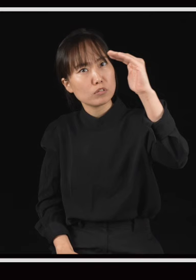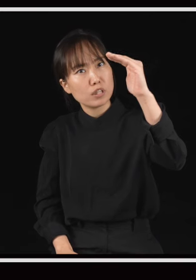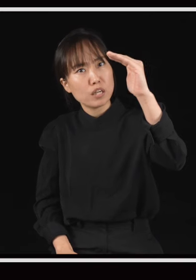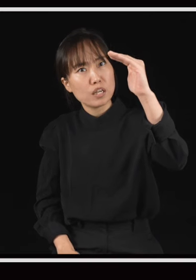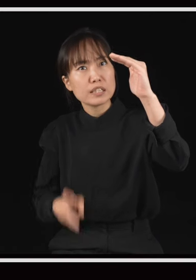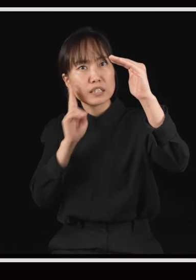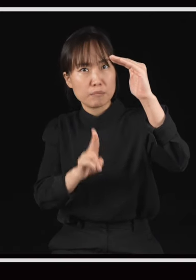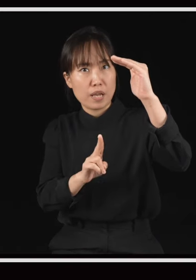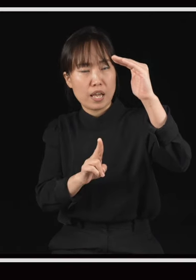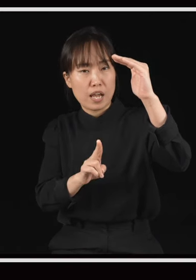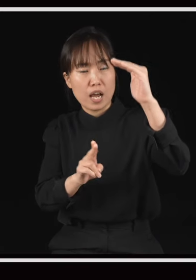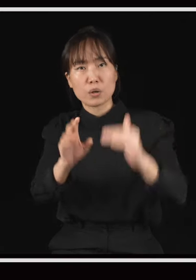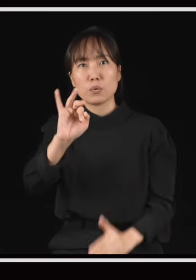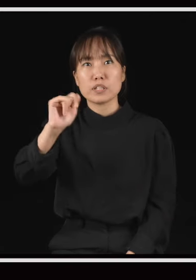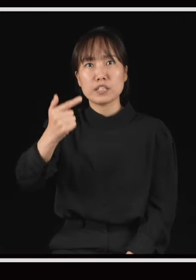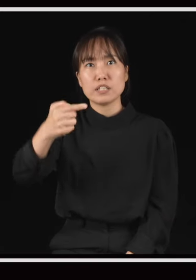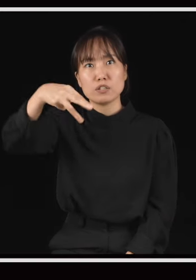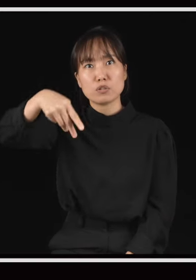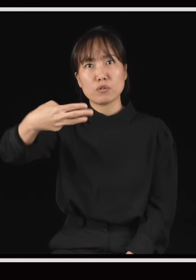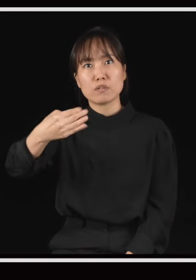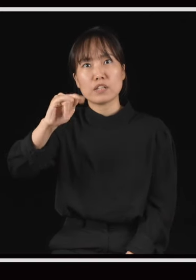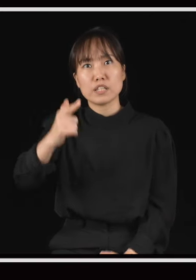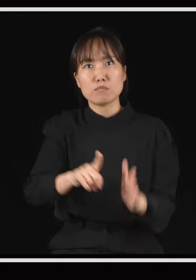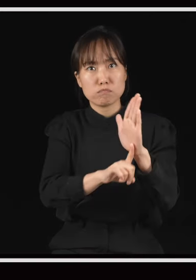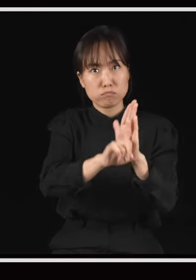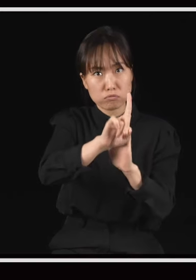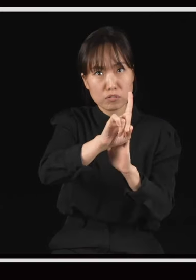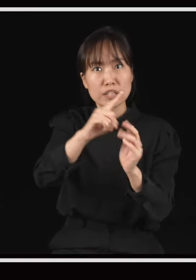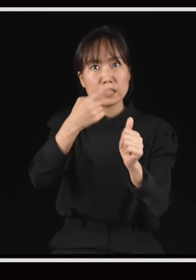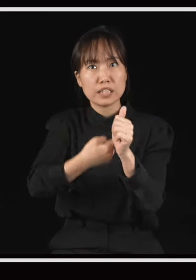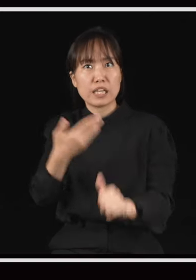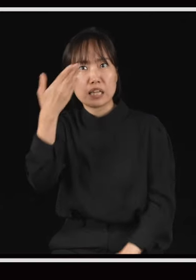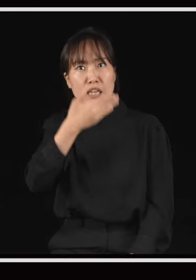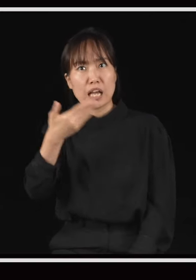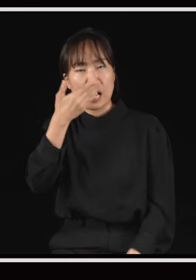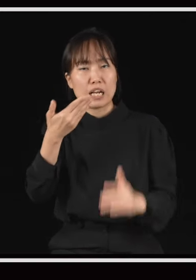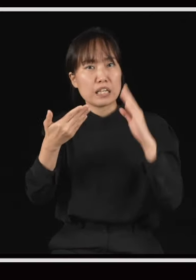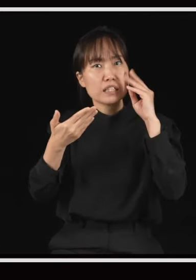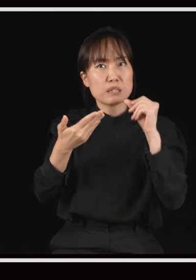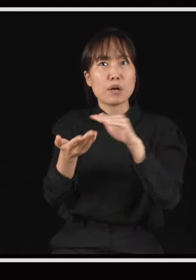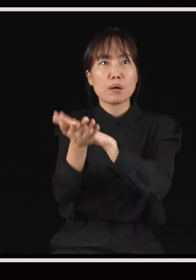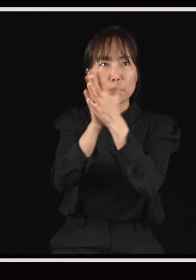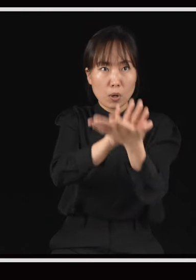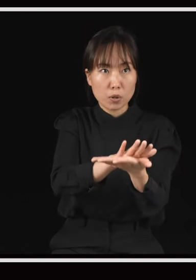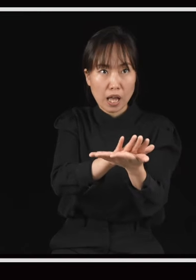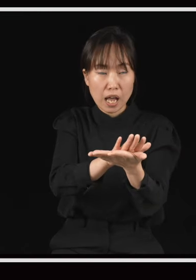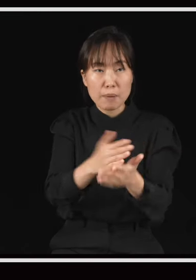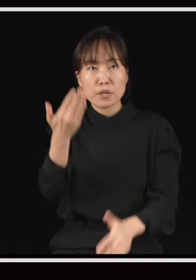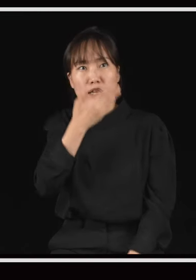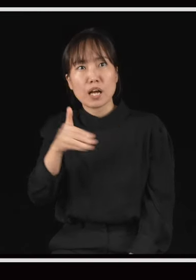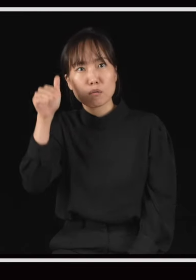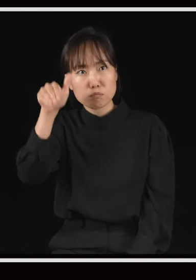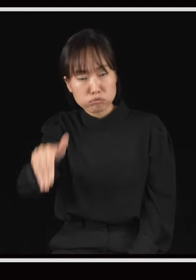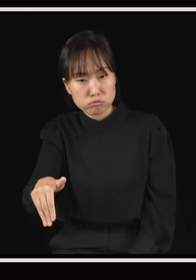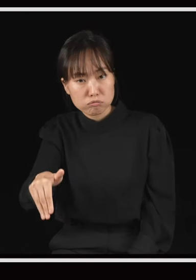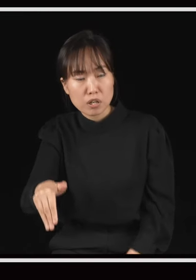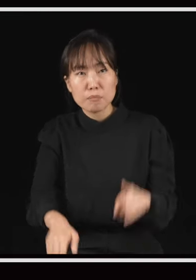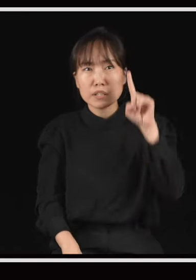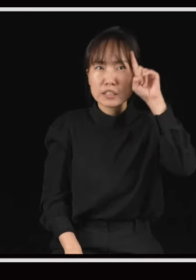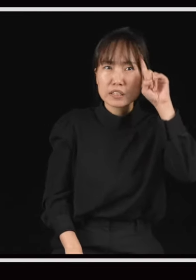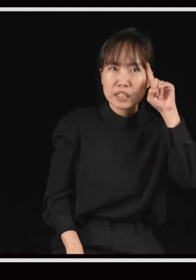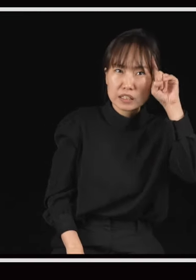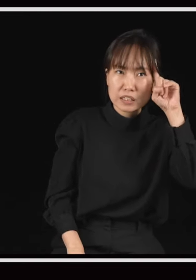양의 에너지가 지방과 간과 마블링으로 갑니다. 그렇게 되면은 혈당은 더 떨어지죠. 인슐린이 더 많이 나오거든요. 그렇게 되면